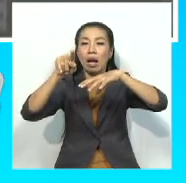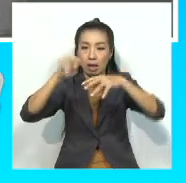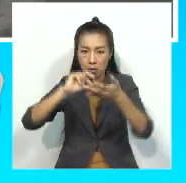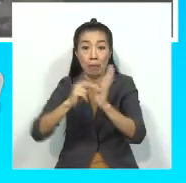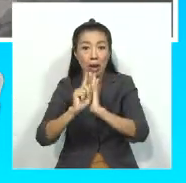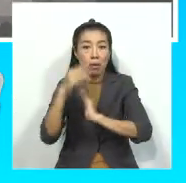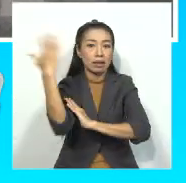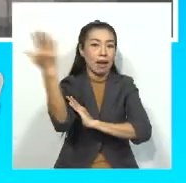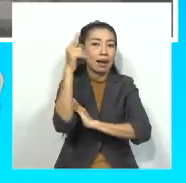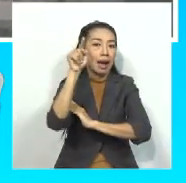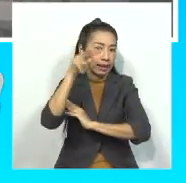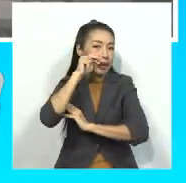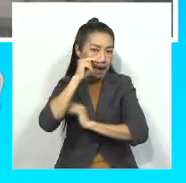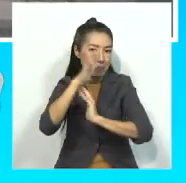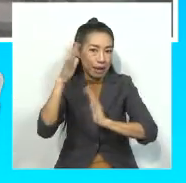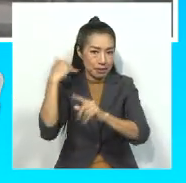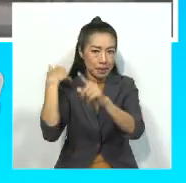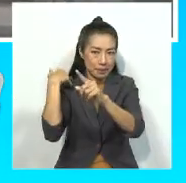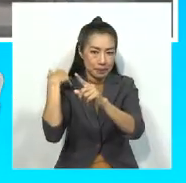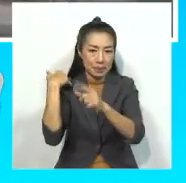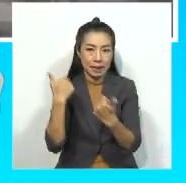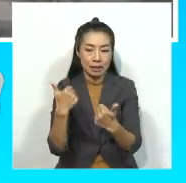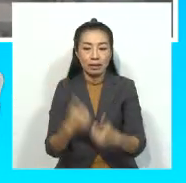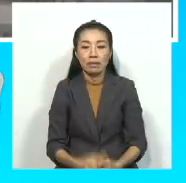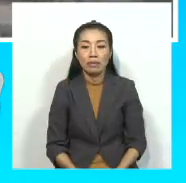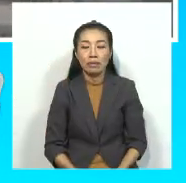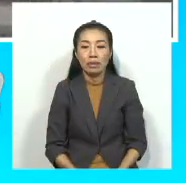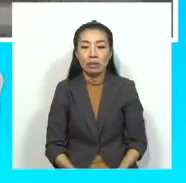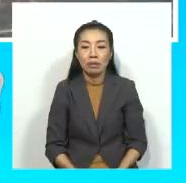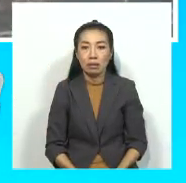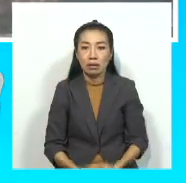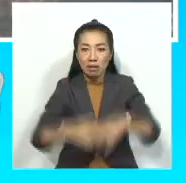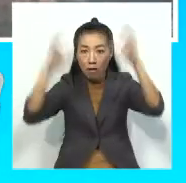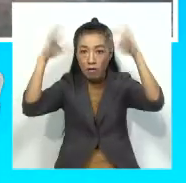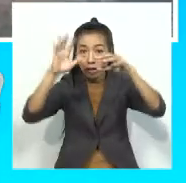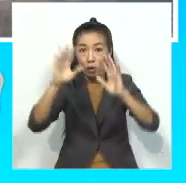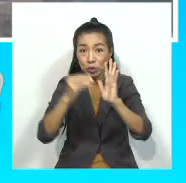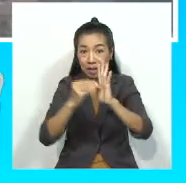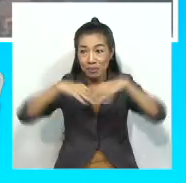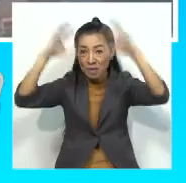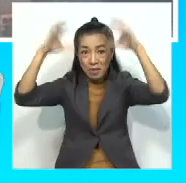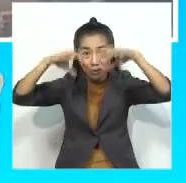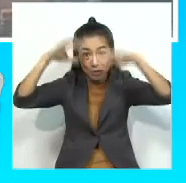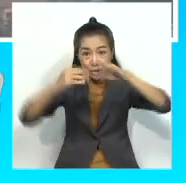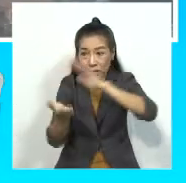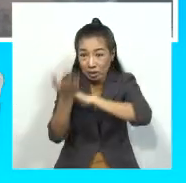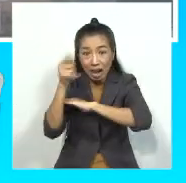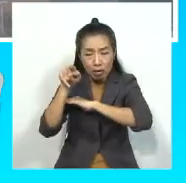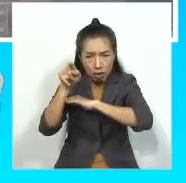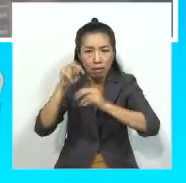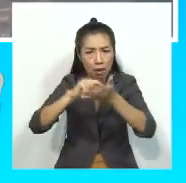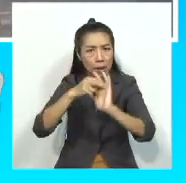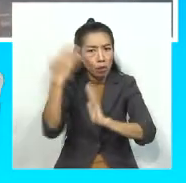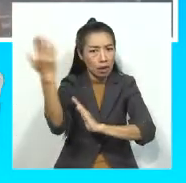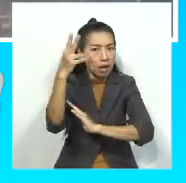ของความชื้นสัมพัทธ์ในอากาศเนี่ยถือว่าค่อนข้างดีถึงจะมีฝนตรงนี้ที่เกิดขึ้นลงมาเนี่ยมันก็เ